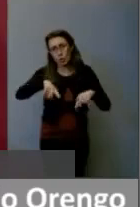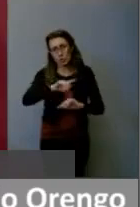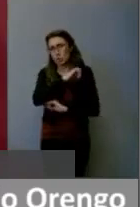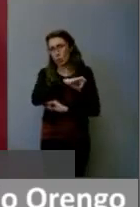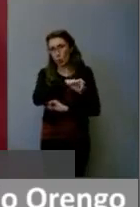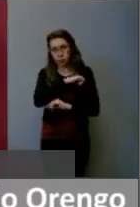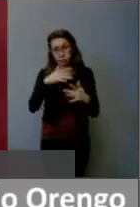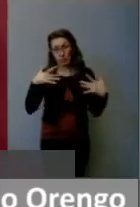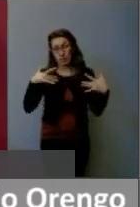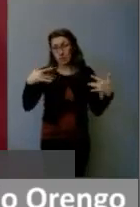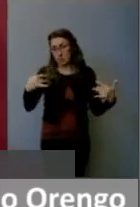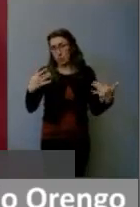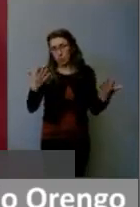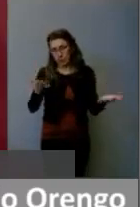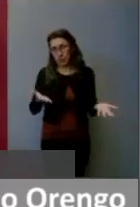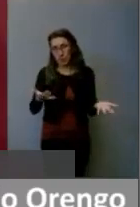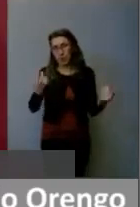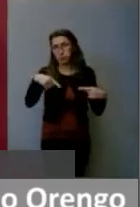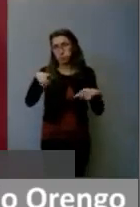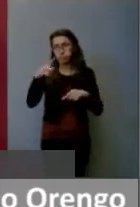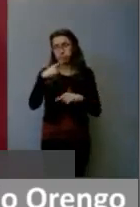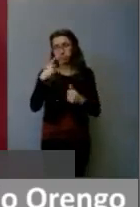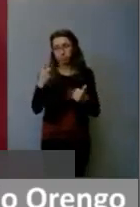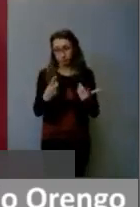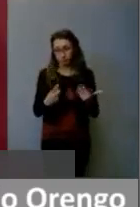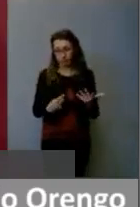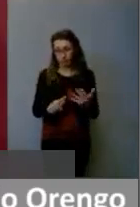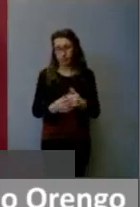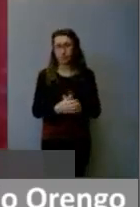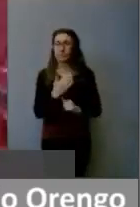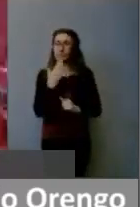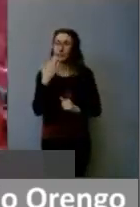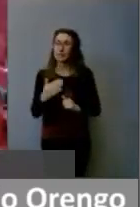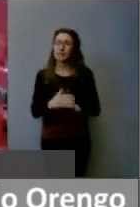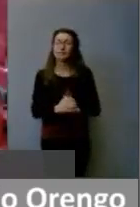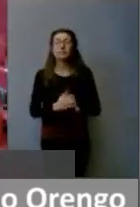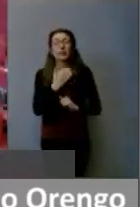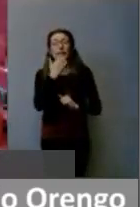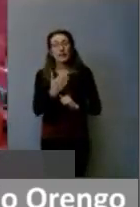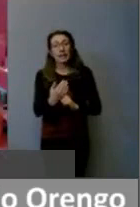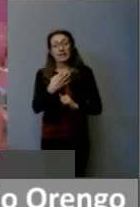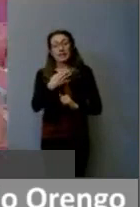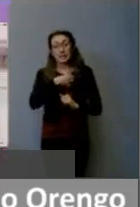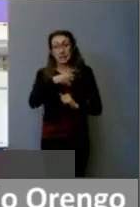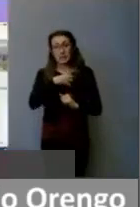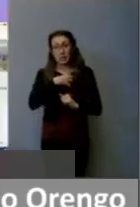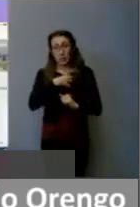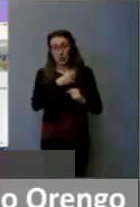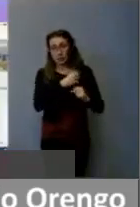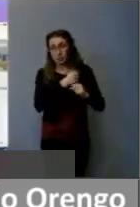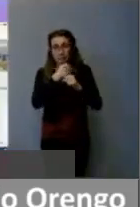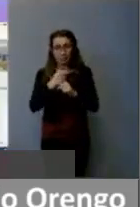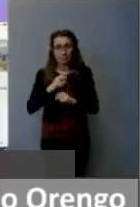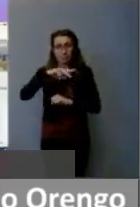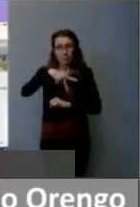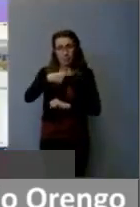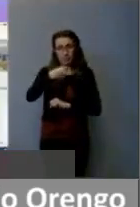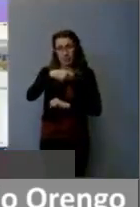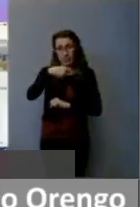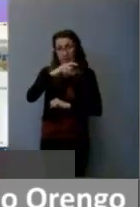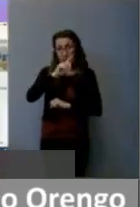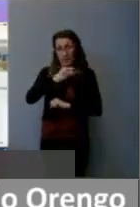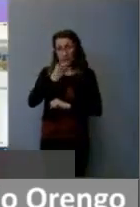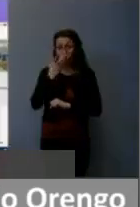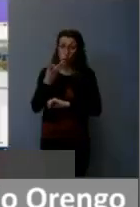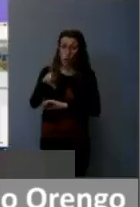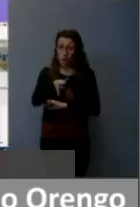questi temi a cui lei accennava. Grazie. Grazie assessore, prego Vicepresidente Grillo per la replica.